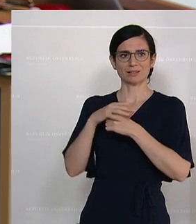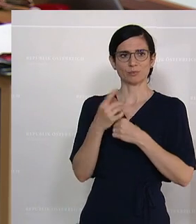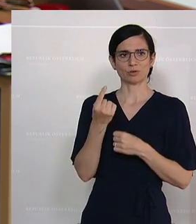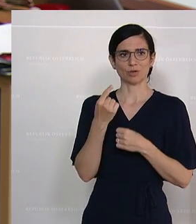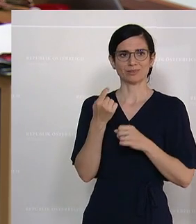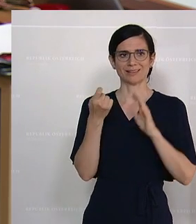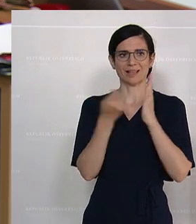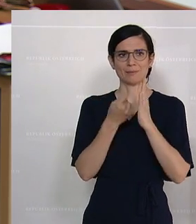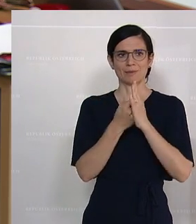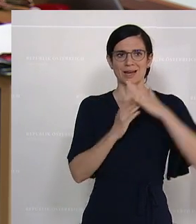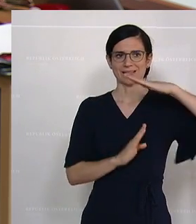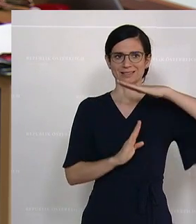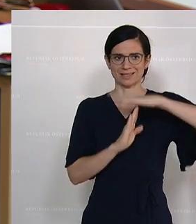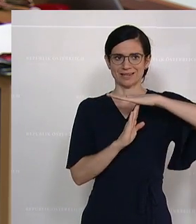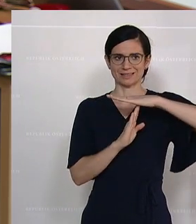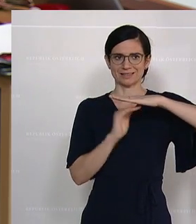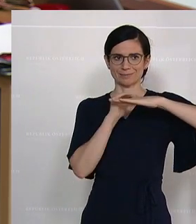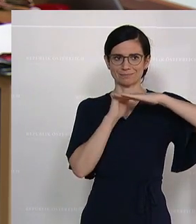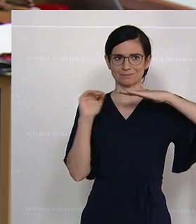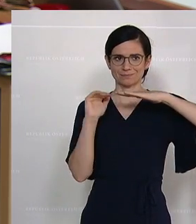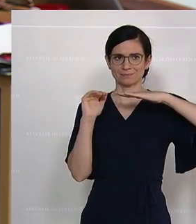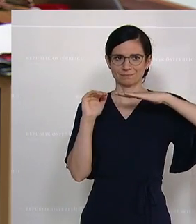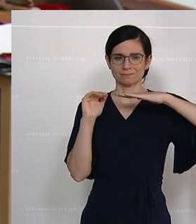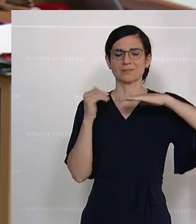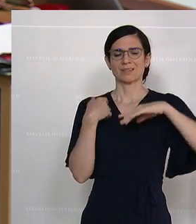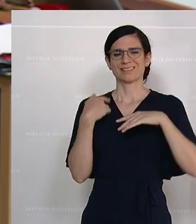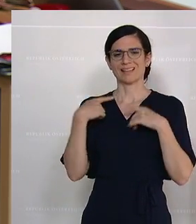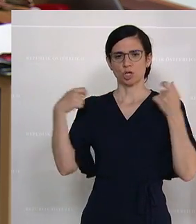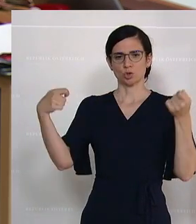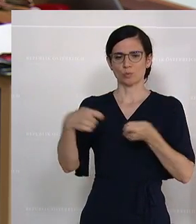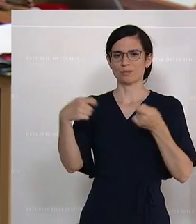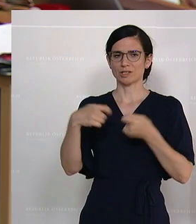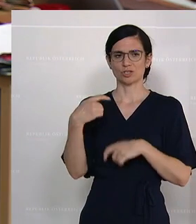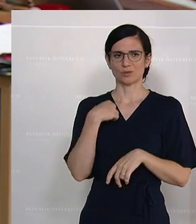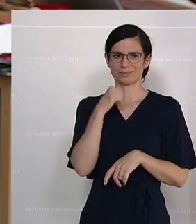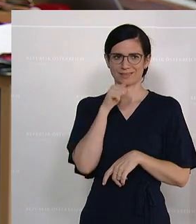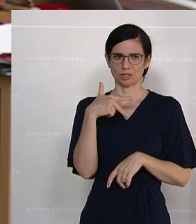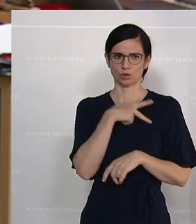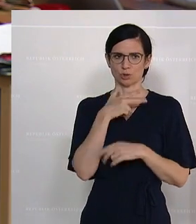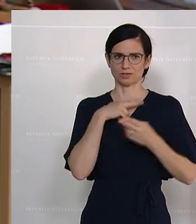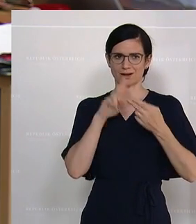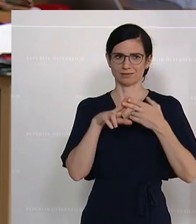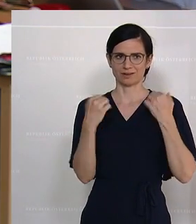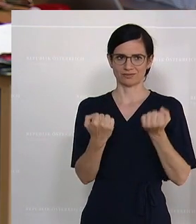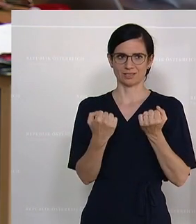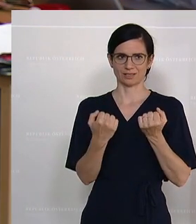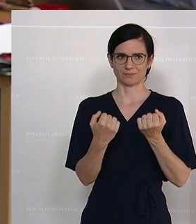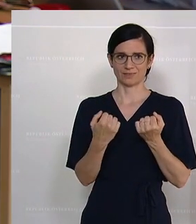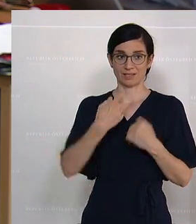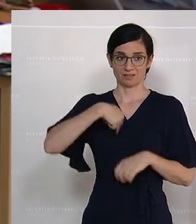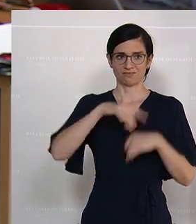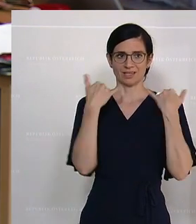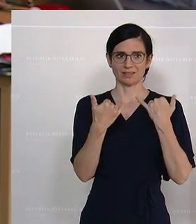preisobergrenze führt zu einer subventionierung die bei weitem weniger sozial treffsicher ist als das paket dass wir hier